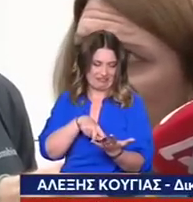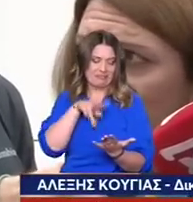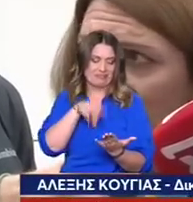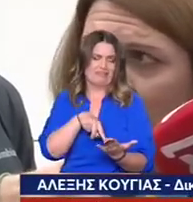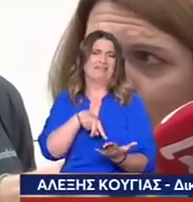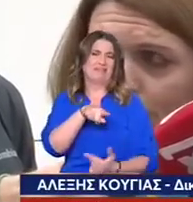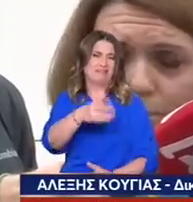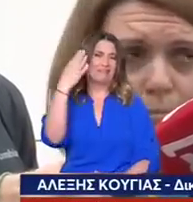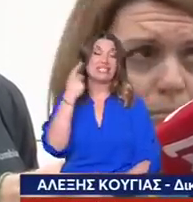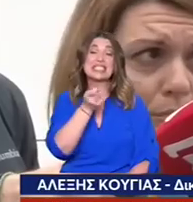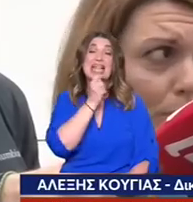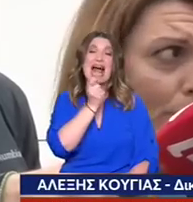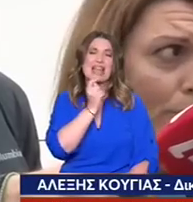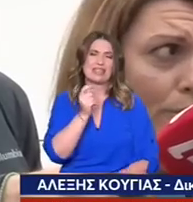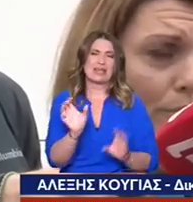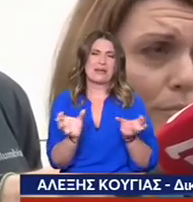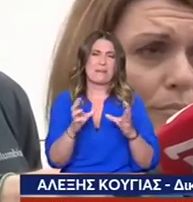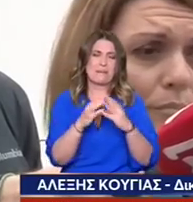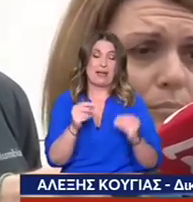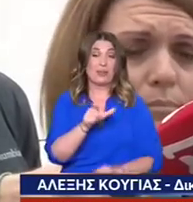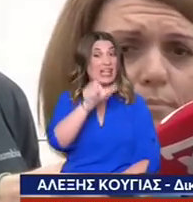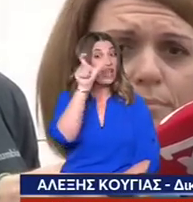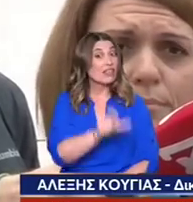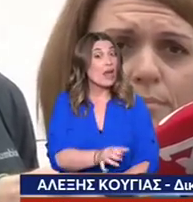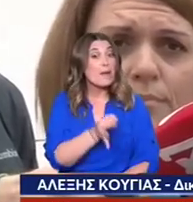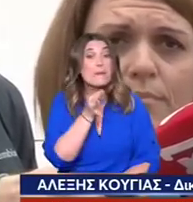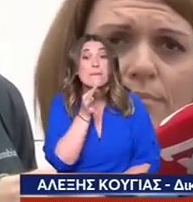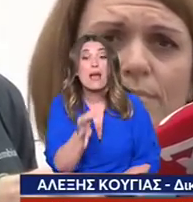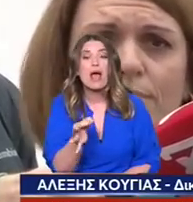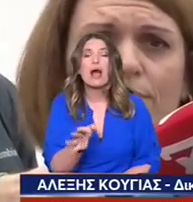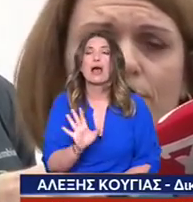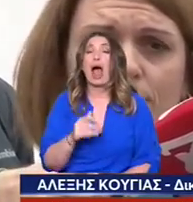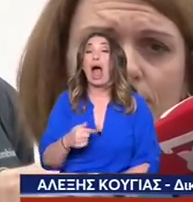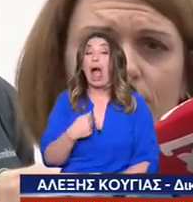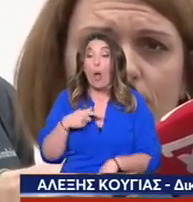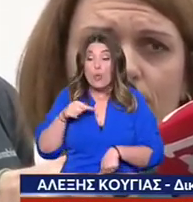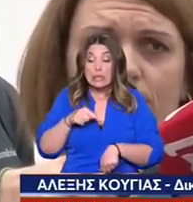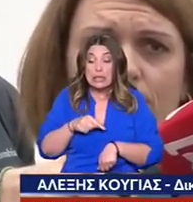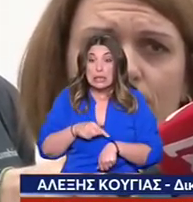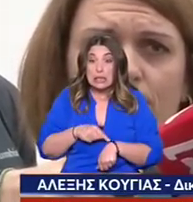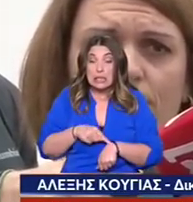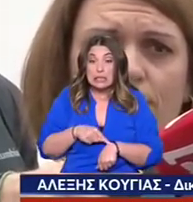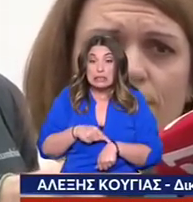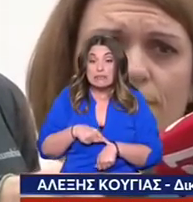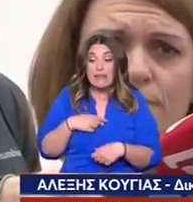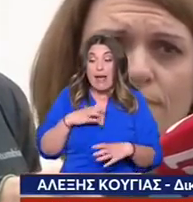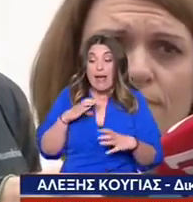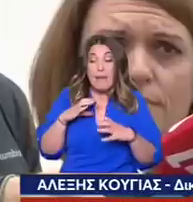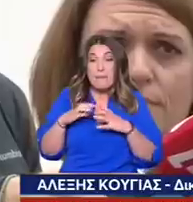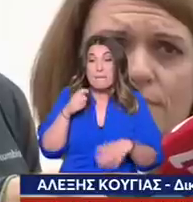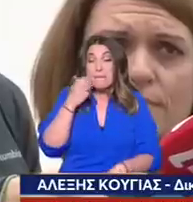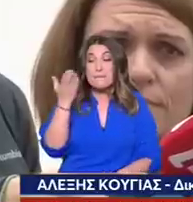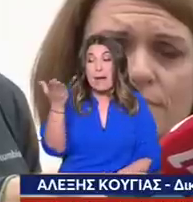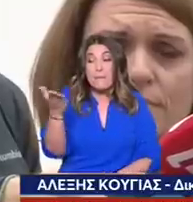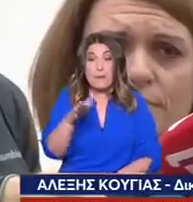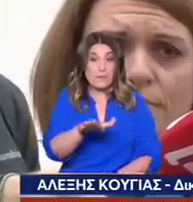σταθμό, όπου η ίδια είπε ότι η μοναδική φορά που επικοινώνησαν μαζί της οι ιατροί